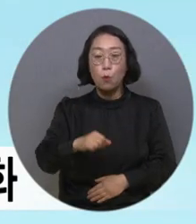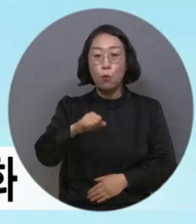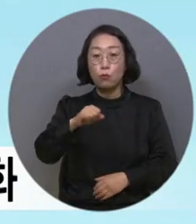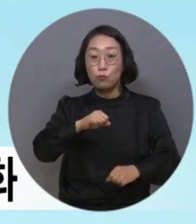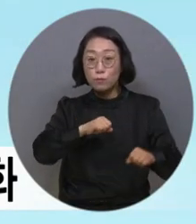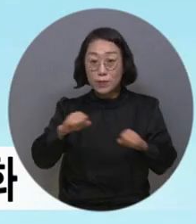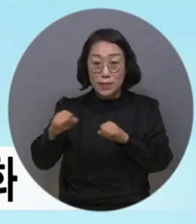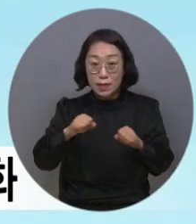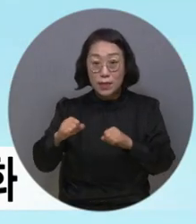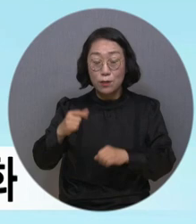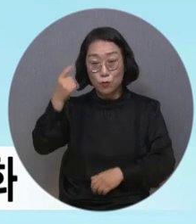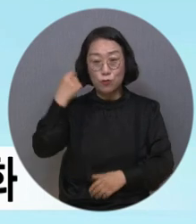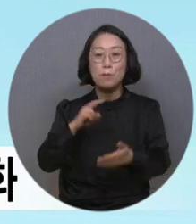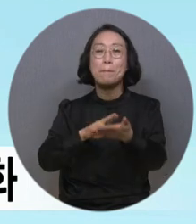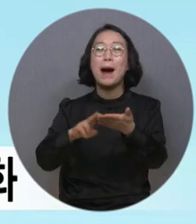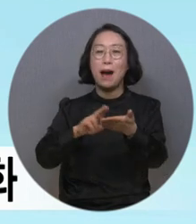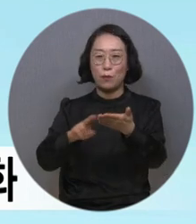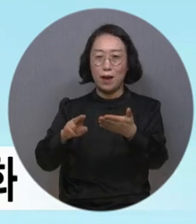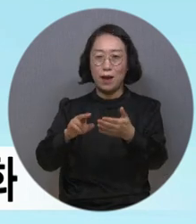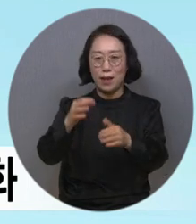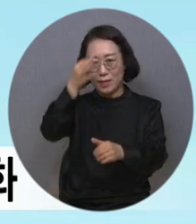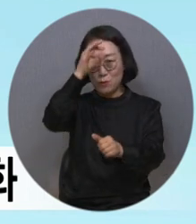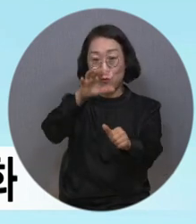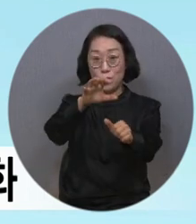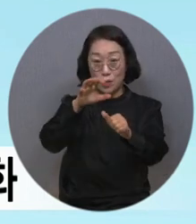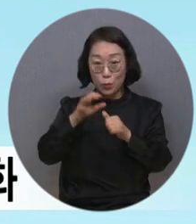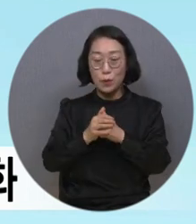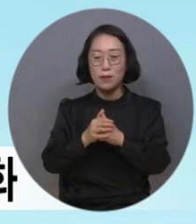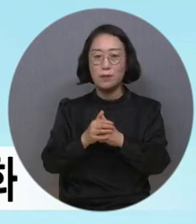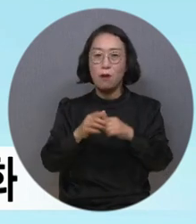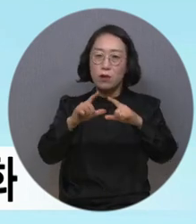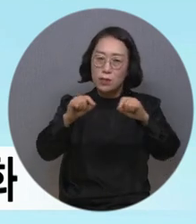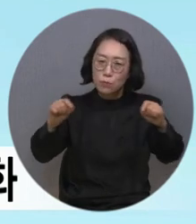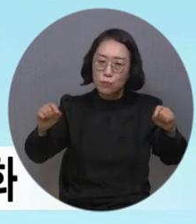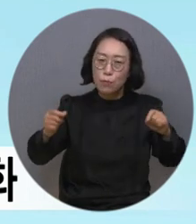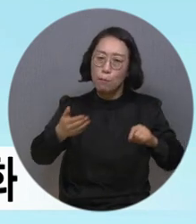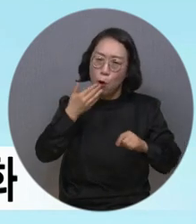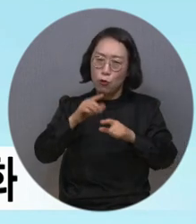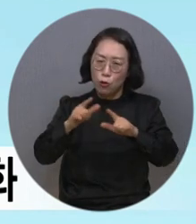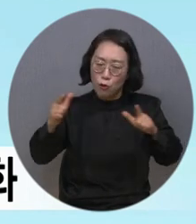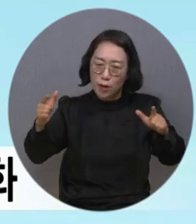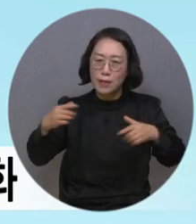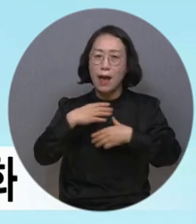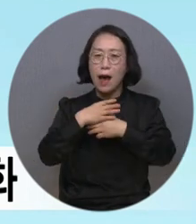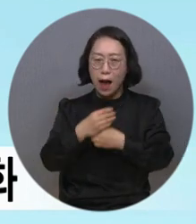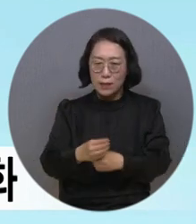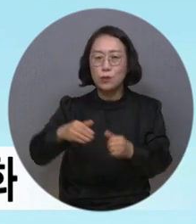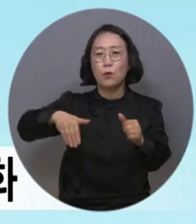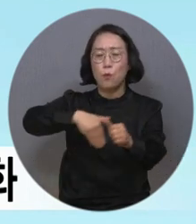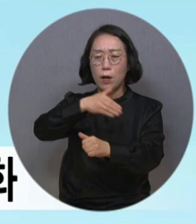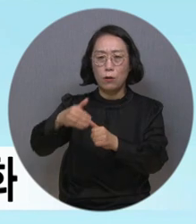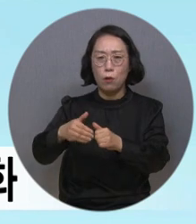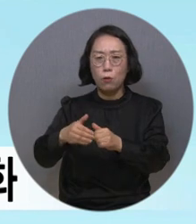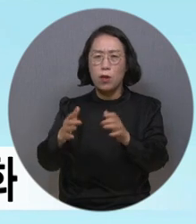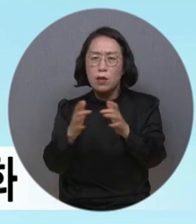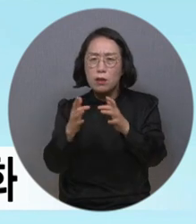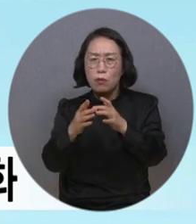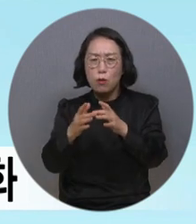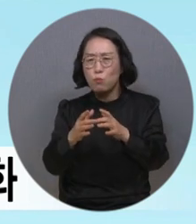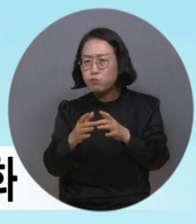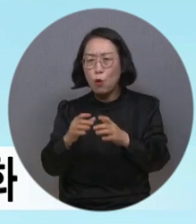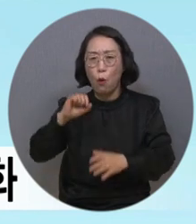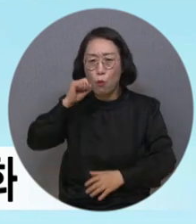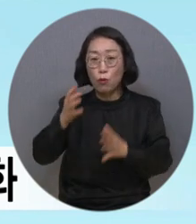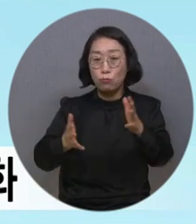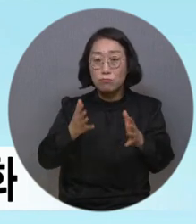카드뉴스는 애니메이션 이미지 기술을 활용해 식품안전 데이터 등 주요 정보를 디지털 환경에 익숙하지 않은 사용자가